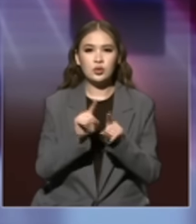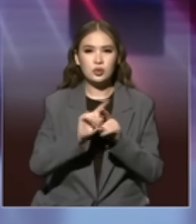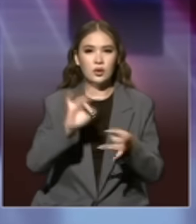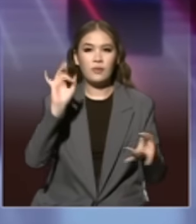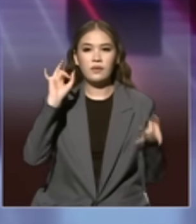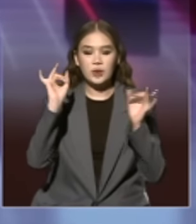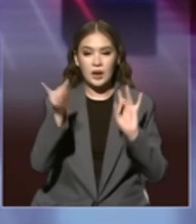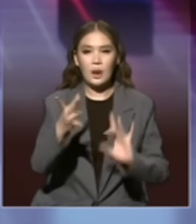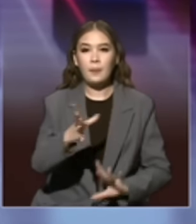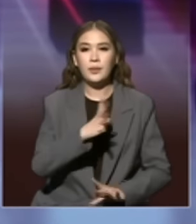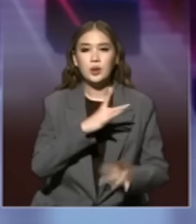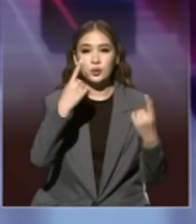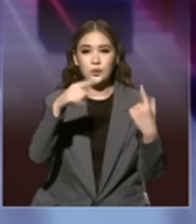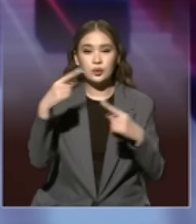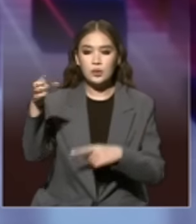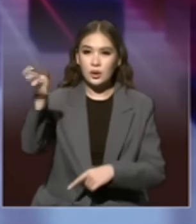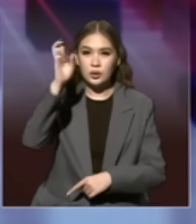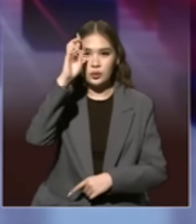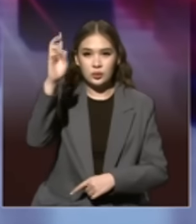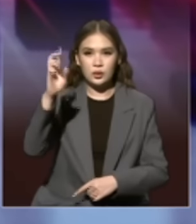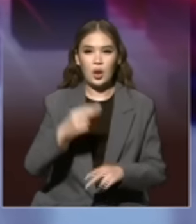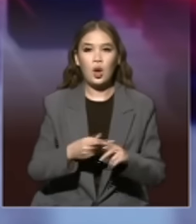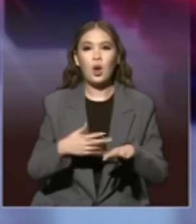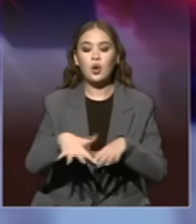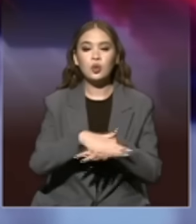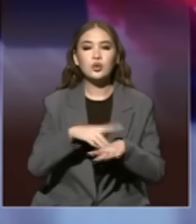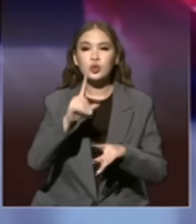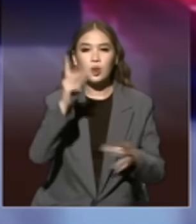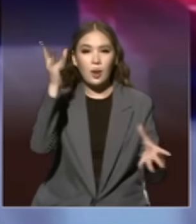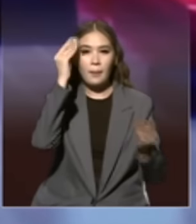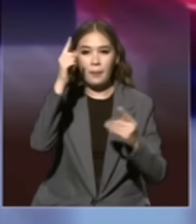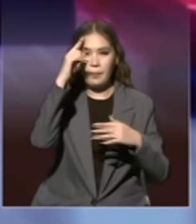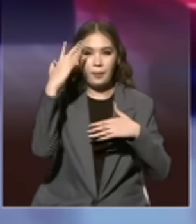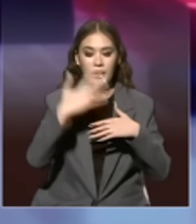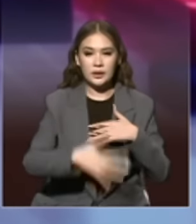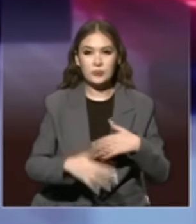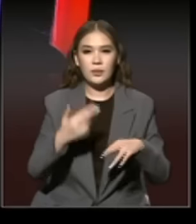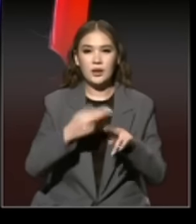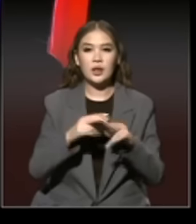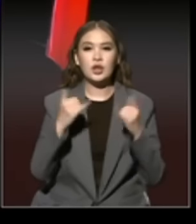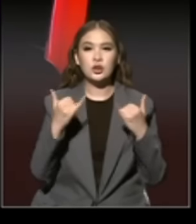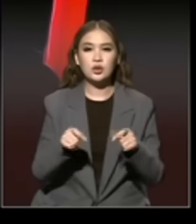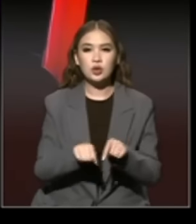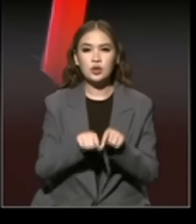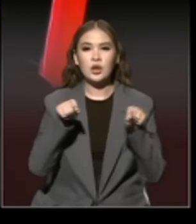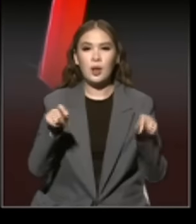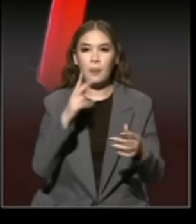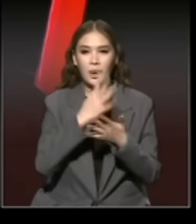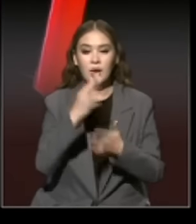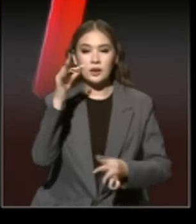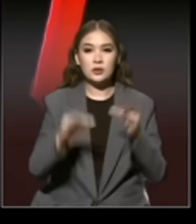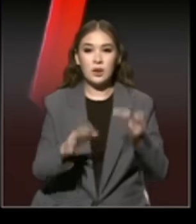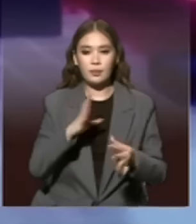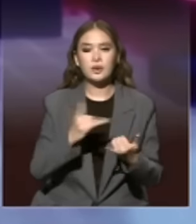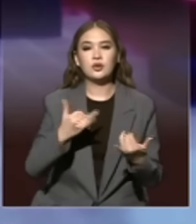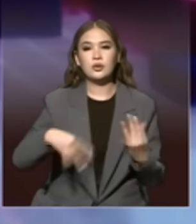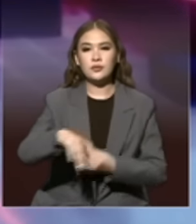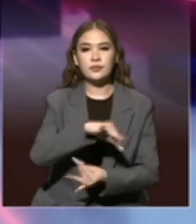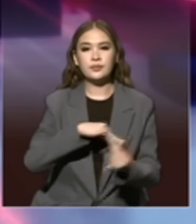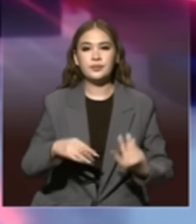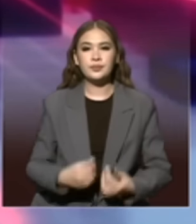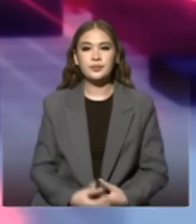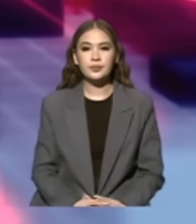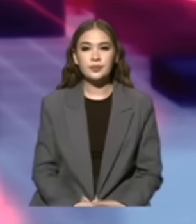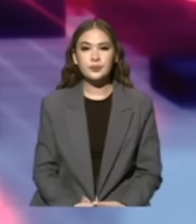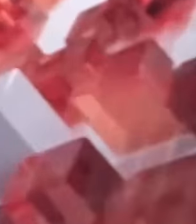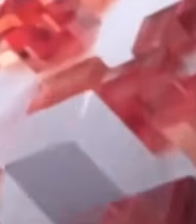резонанс туғызған істен қоғам не түйді, біз қандай сабақ алуымыз керек? Ашық өткен сот процесін ашық алаңда талқылаймыз. Ассаламу